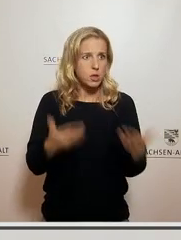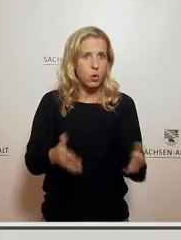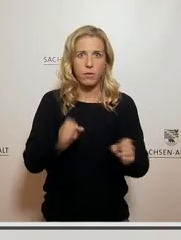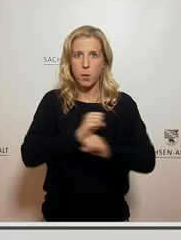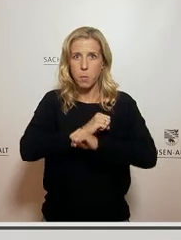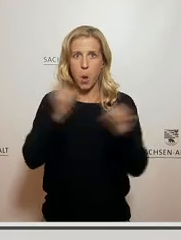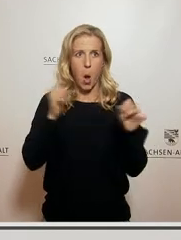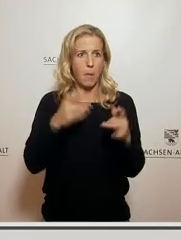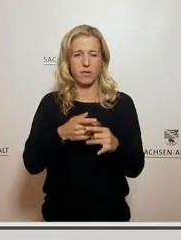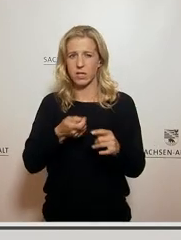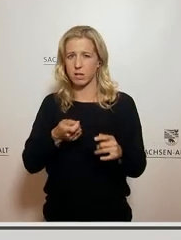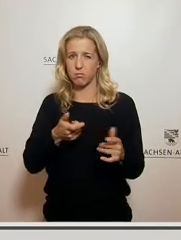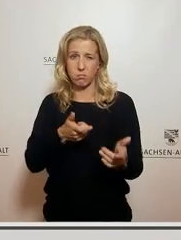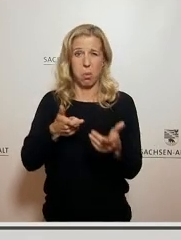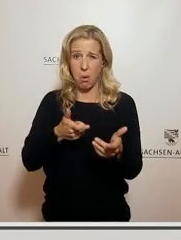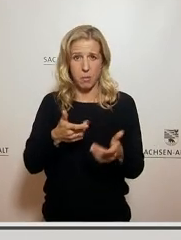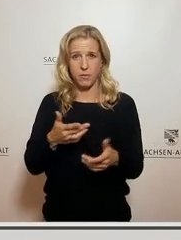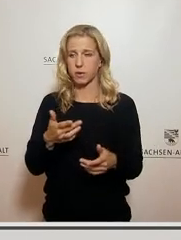kann.